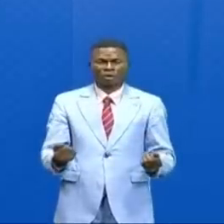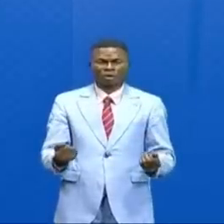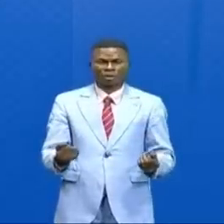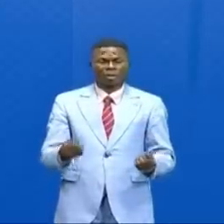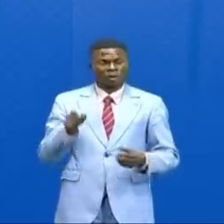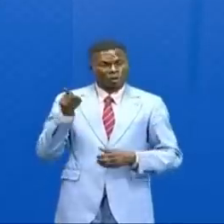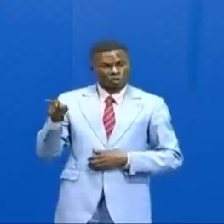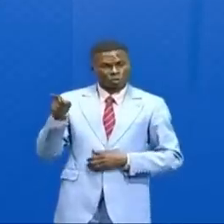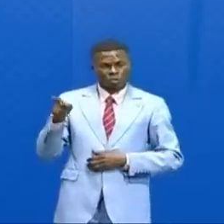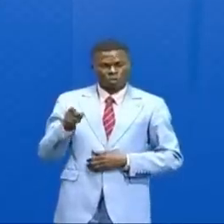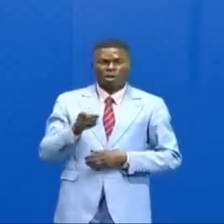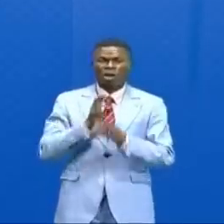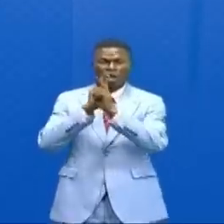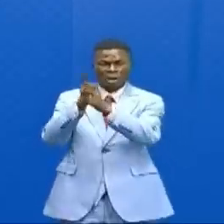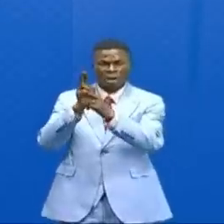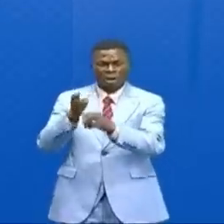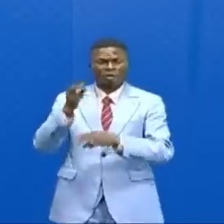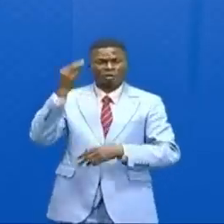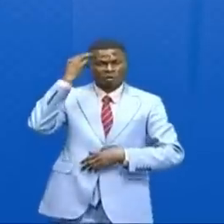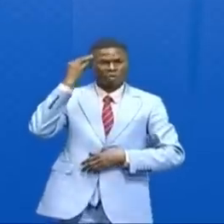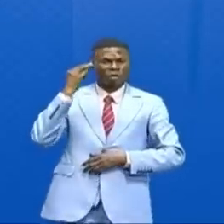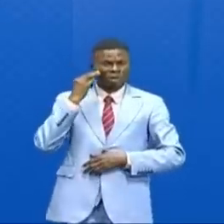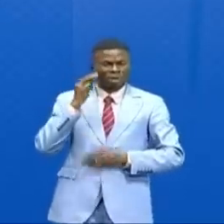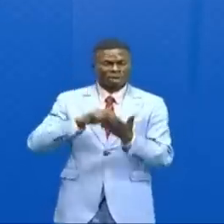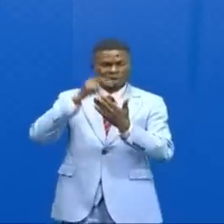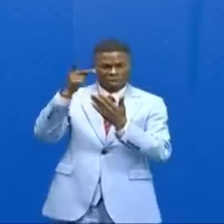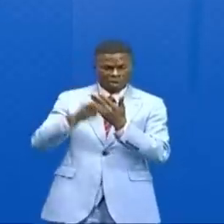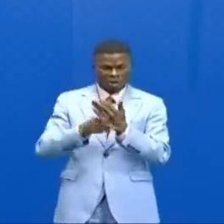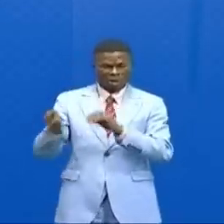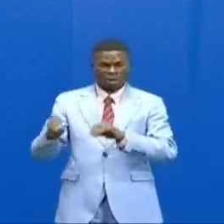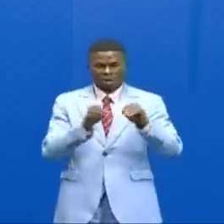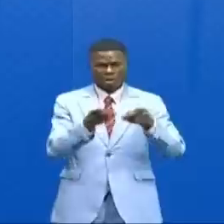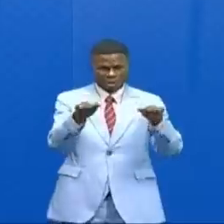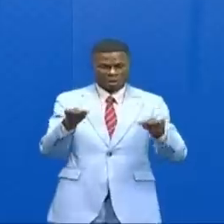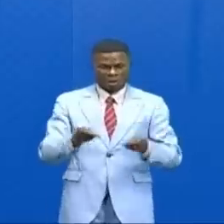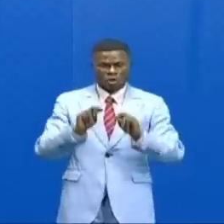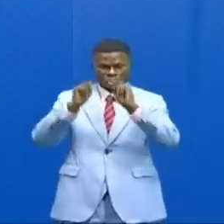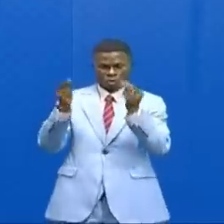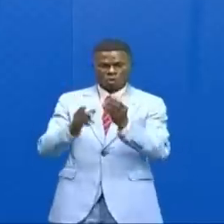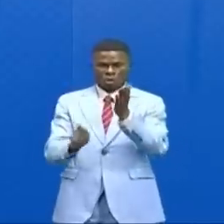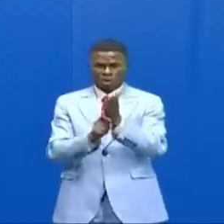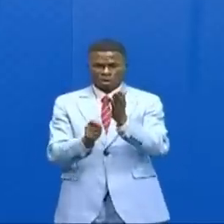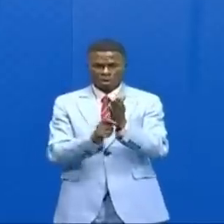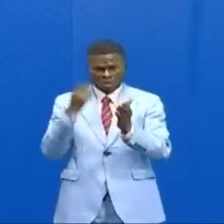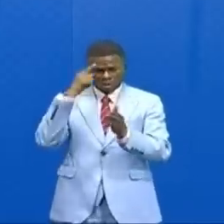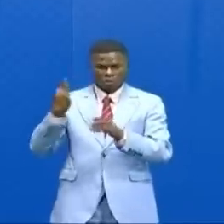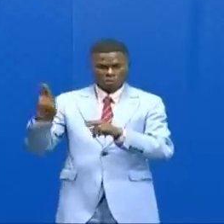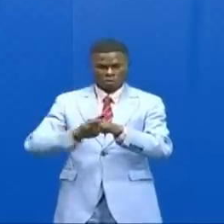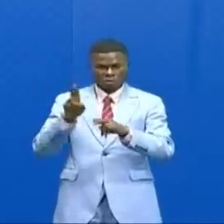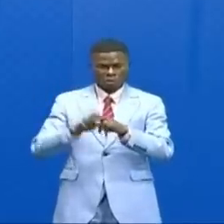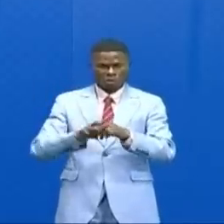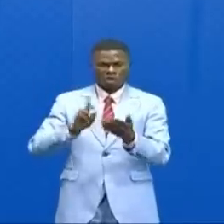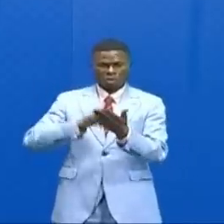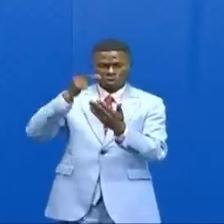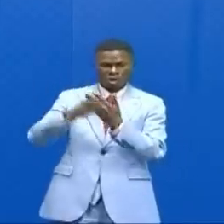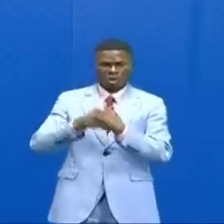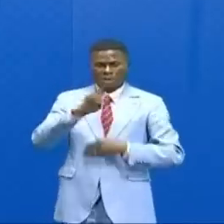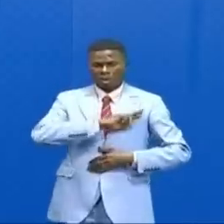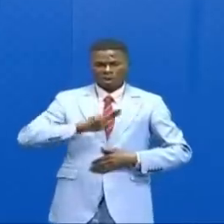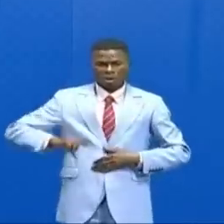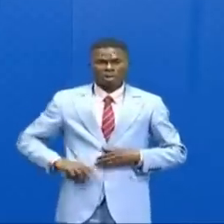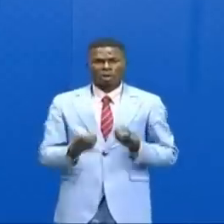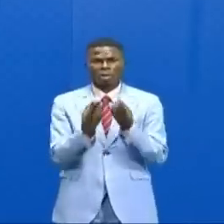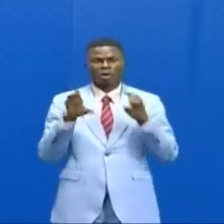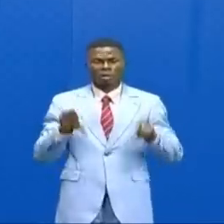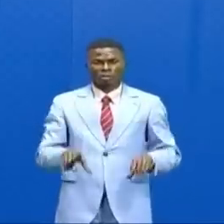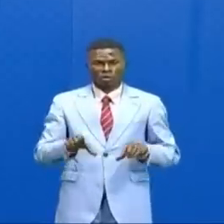sa part présenté au Conseil le projet de mise en place de la cellule technique pour la mise en œuvre de l'agenda de la République démocratique du